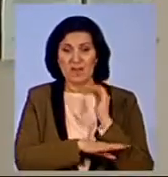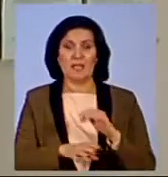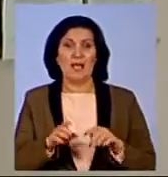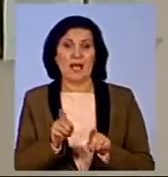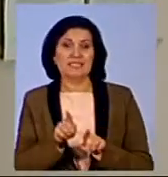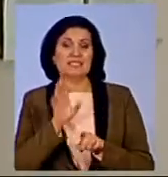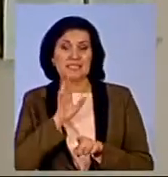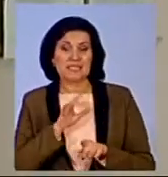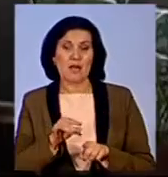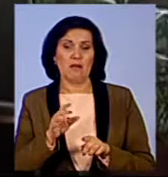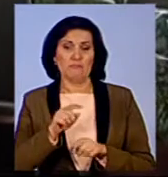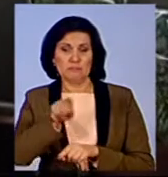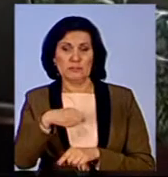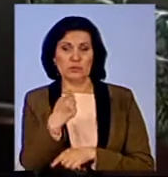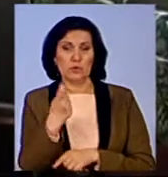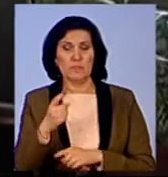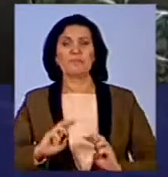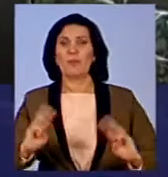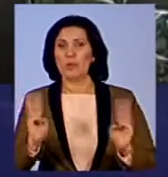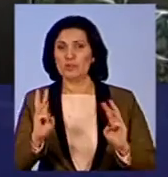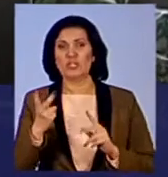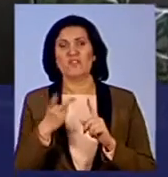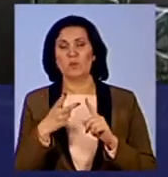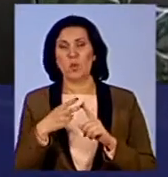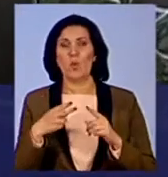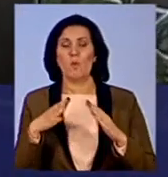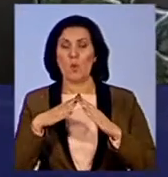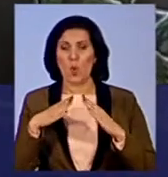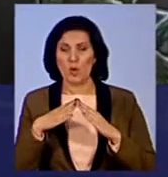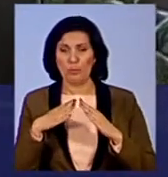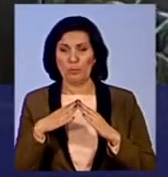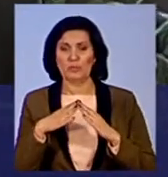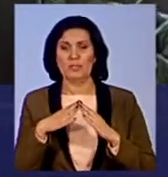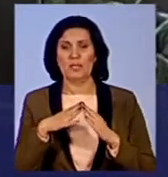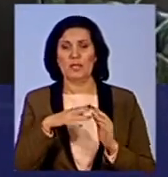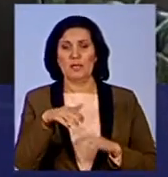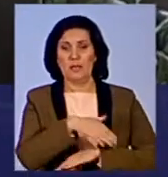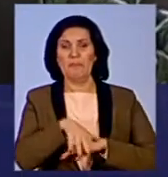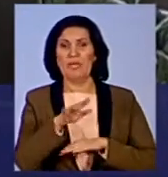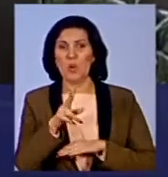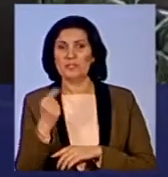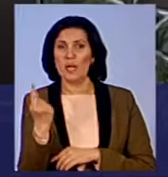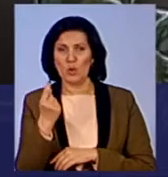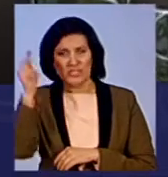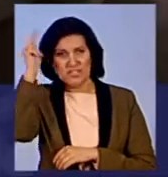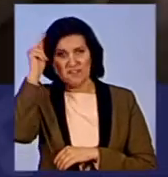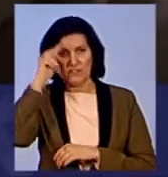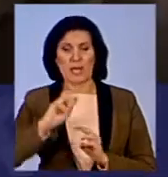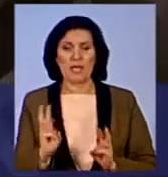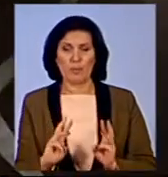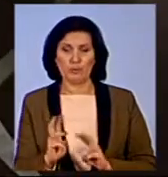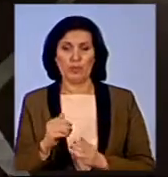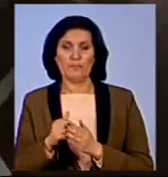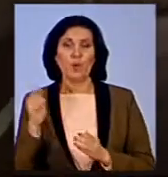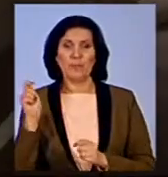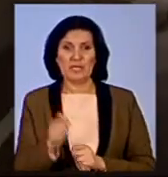Малюта набирає 101. Пожежа в другому корпусі. Пілотська один. Так, навчальна пожежа. До